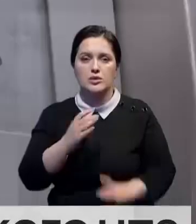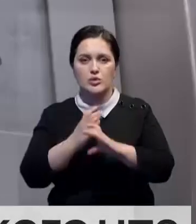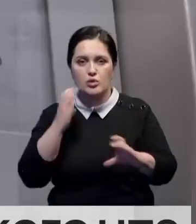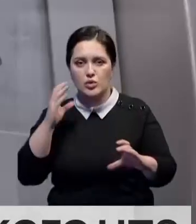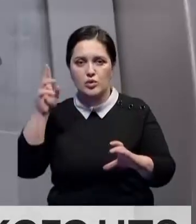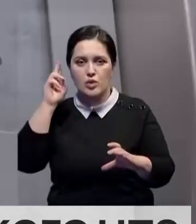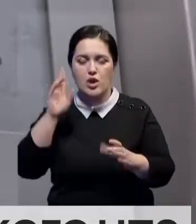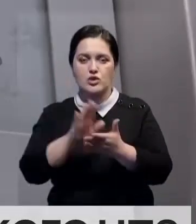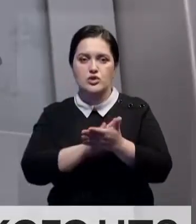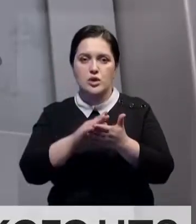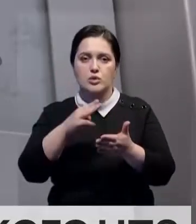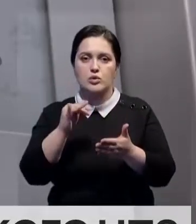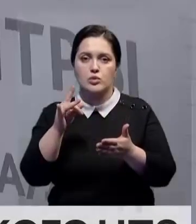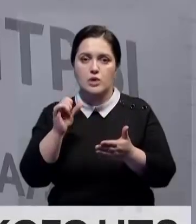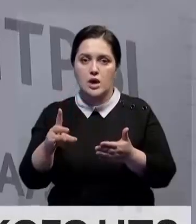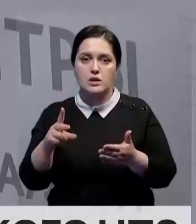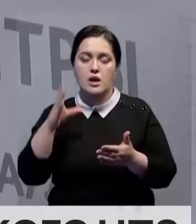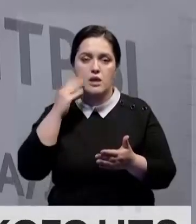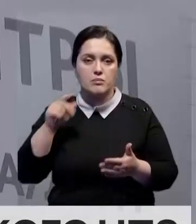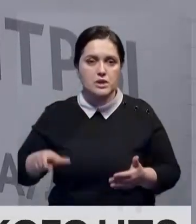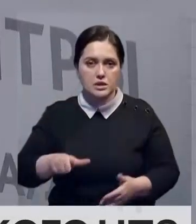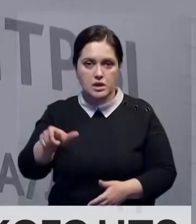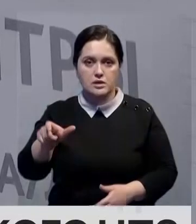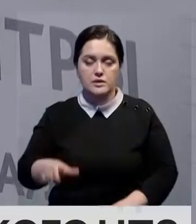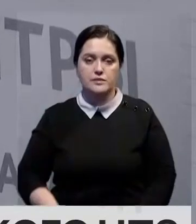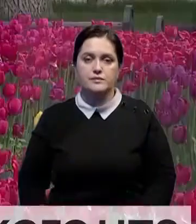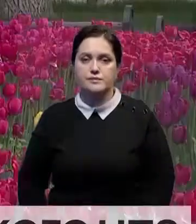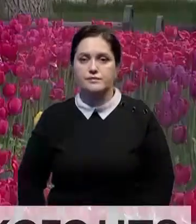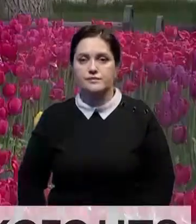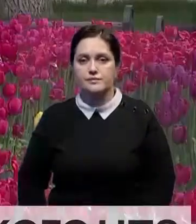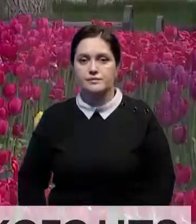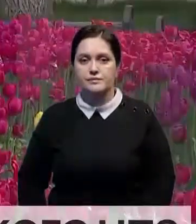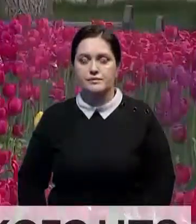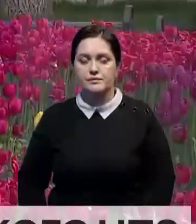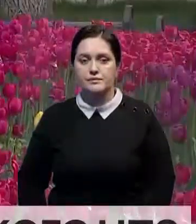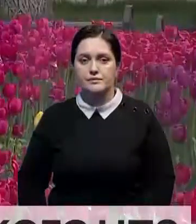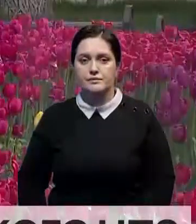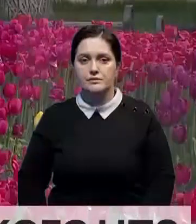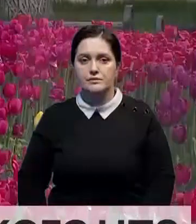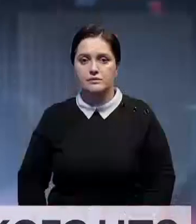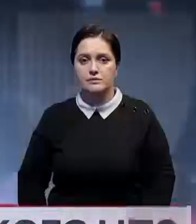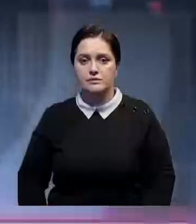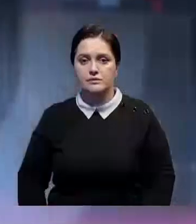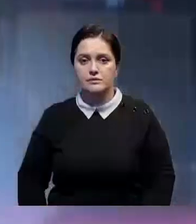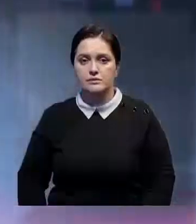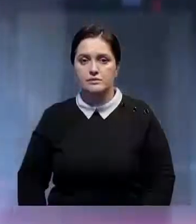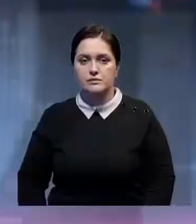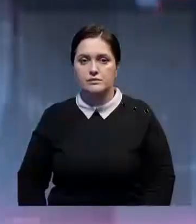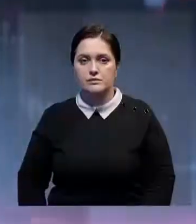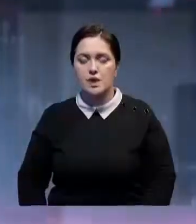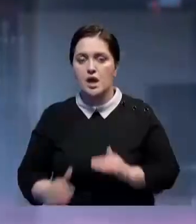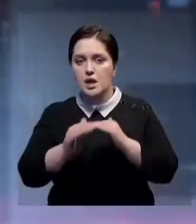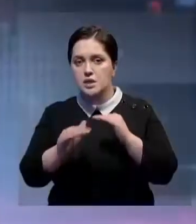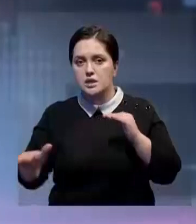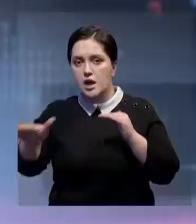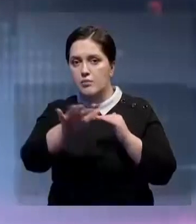канализационного коллектора «Туран» вдоль Алматинской трассы.